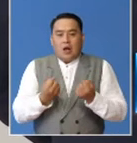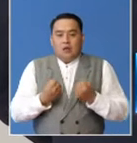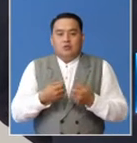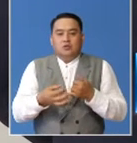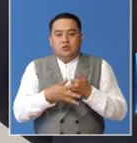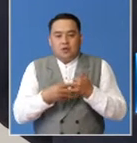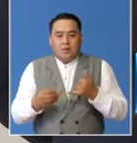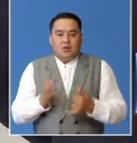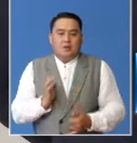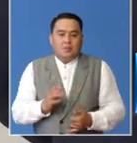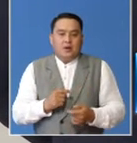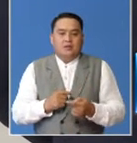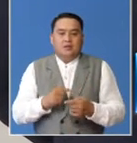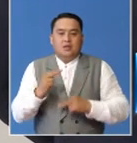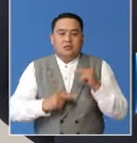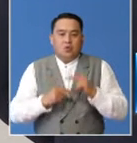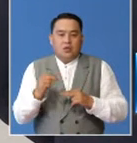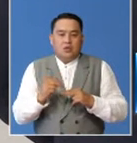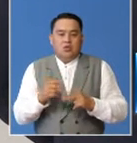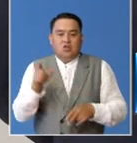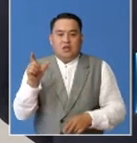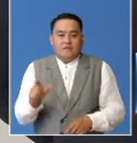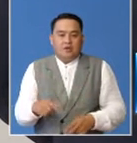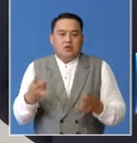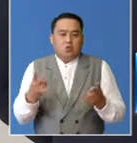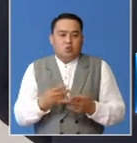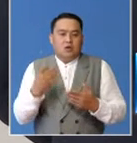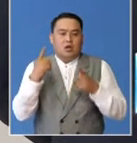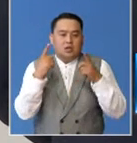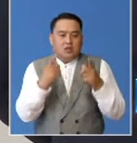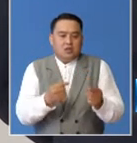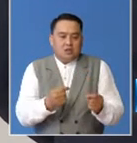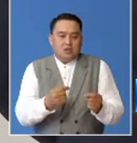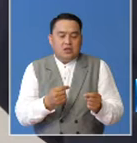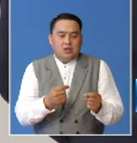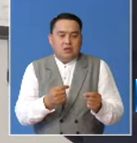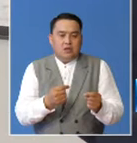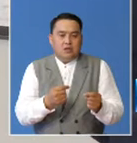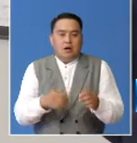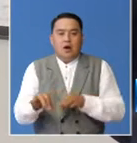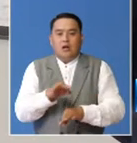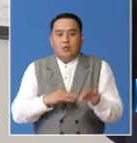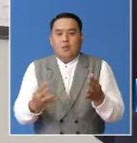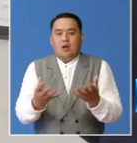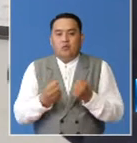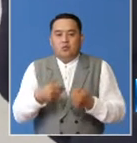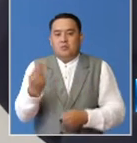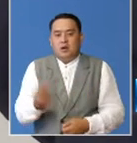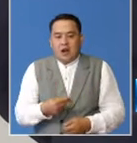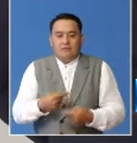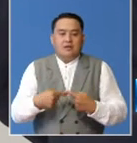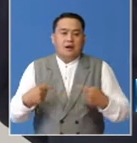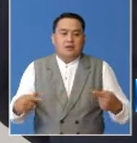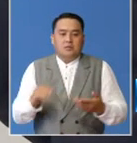участке, о собственном либо перспективной застройке, человеку приходилось раньше идти в архитектуру, получать справки